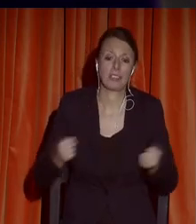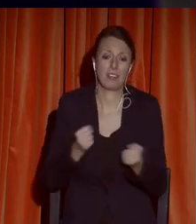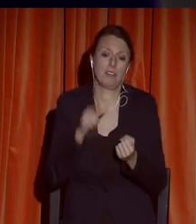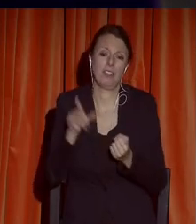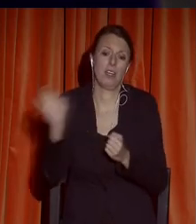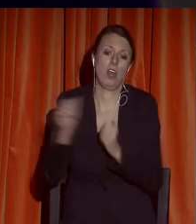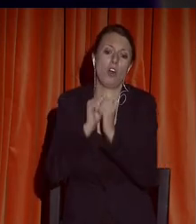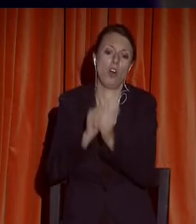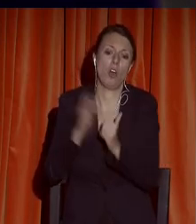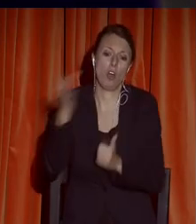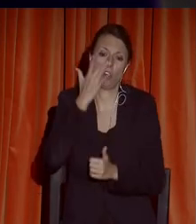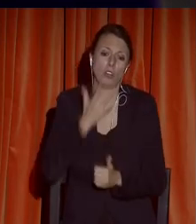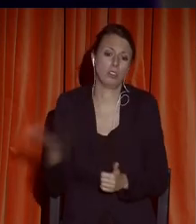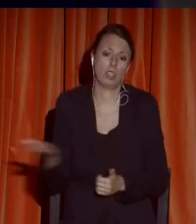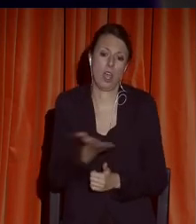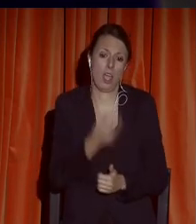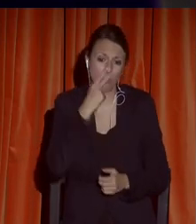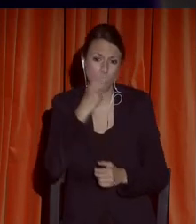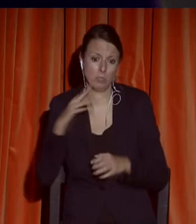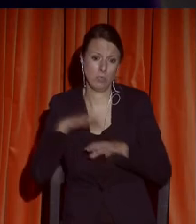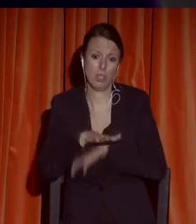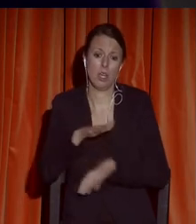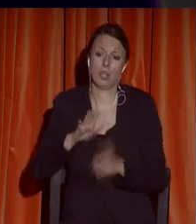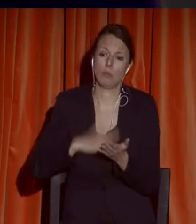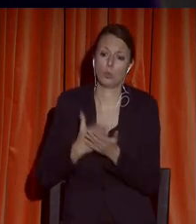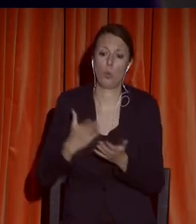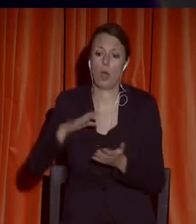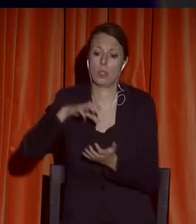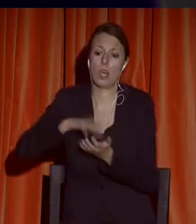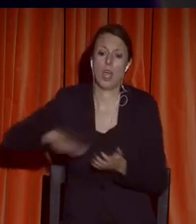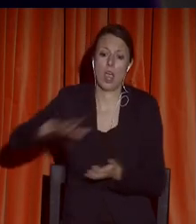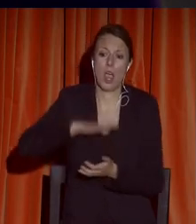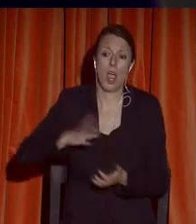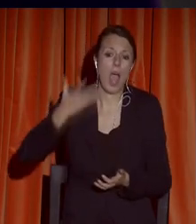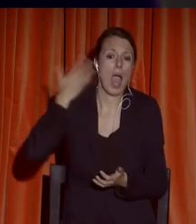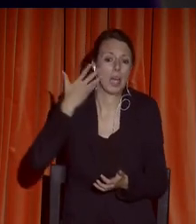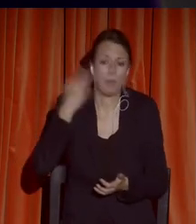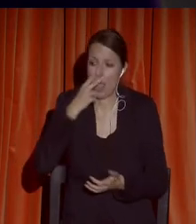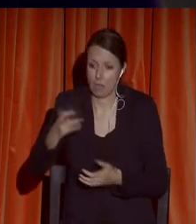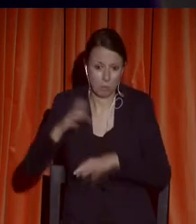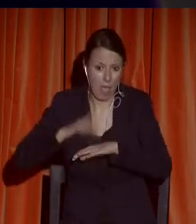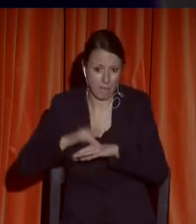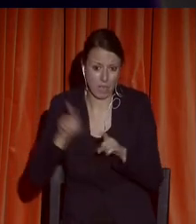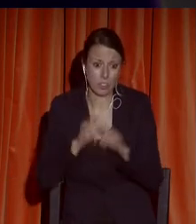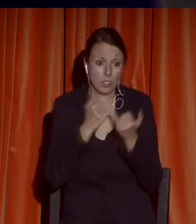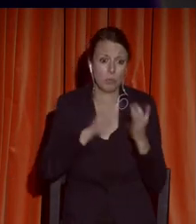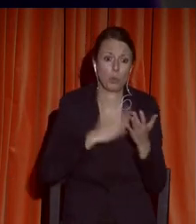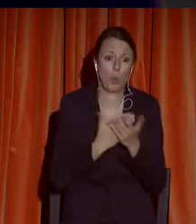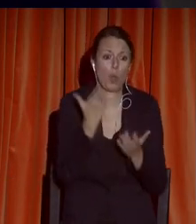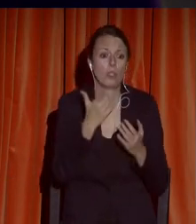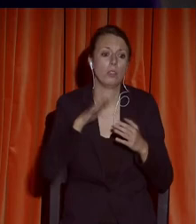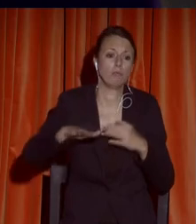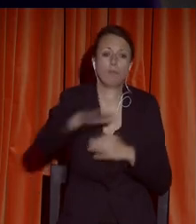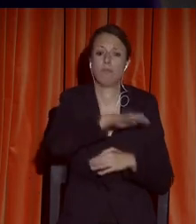dzieje w okolicach, na Półwyspie Arabskim czy na Bliskim Wschodzie. To są wszystko wyzwania geopolityczne i teraz albo